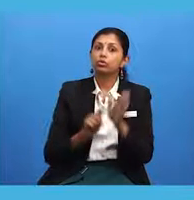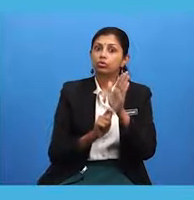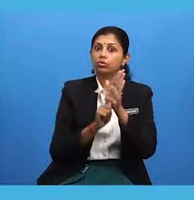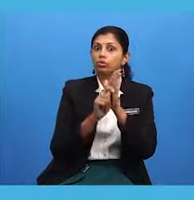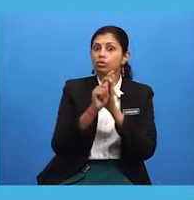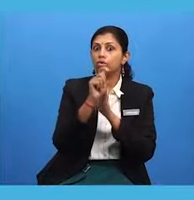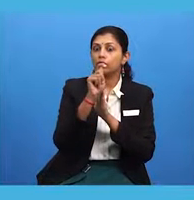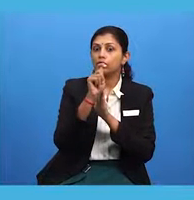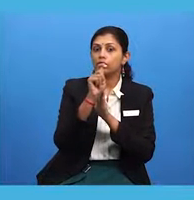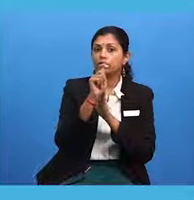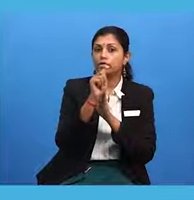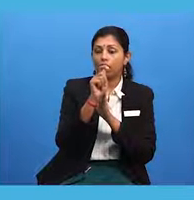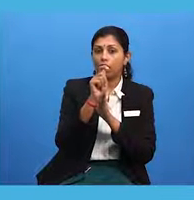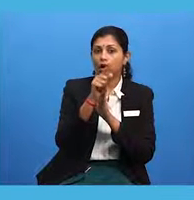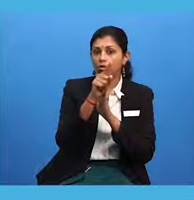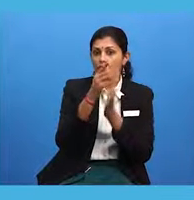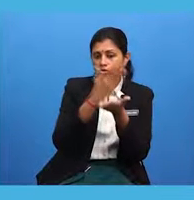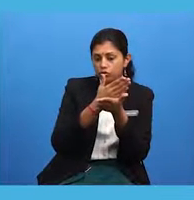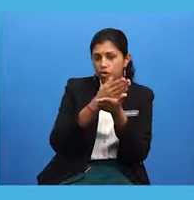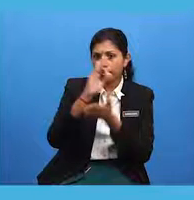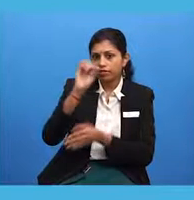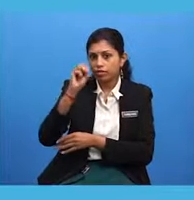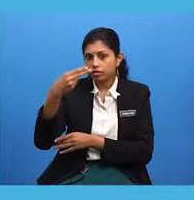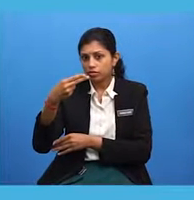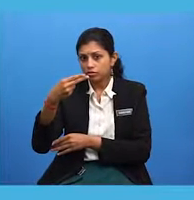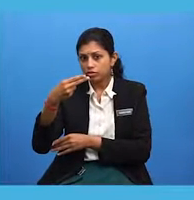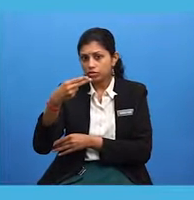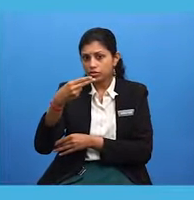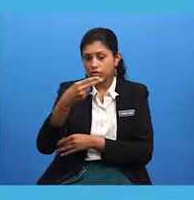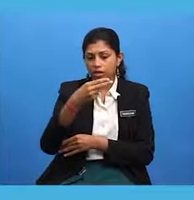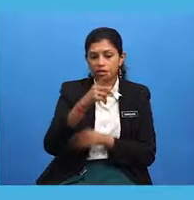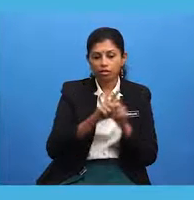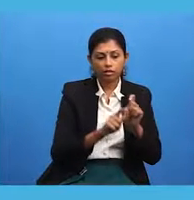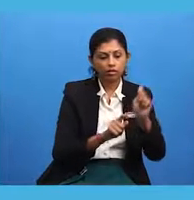penghasilan FSH tadi menurun, maka